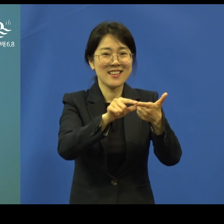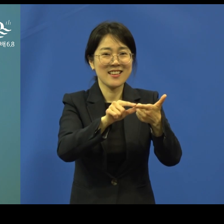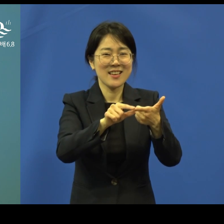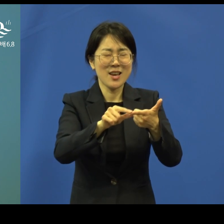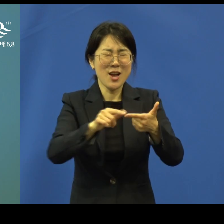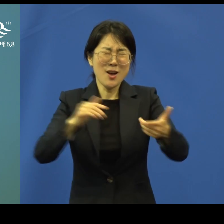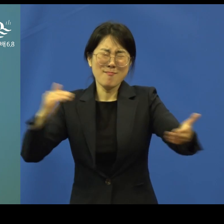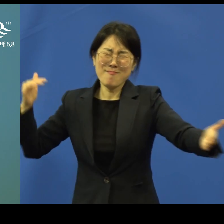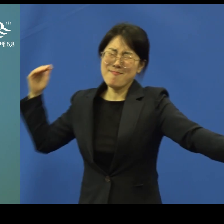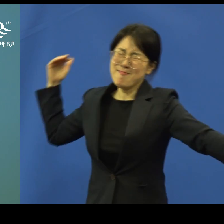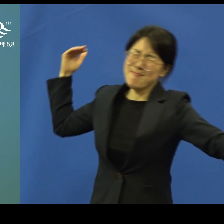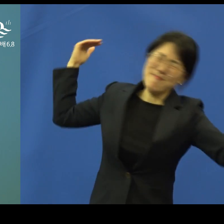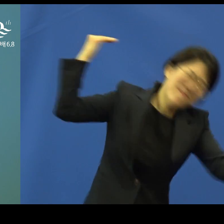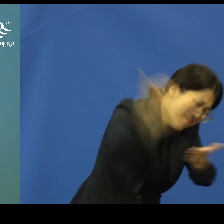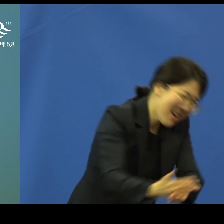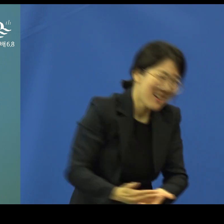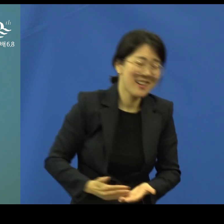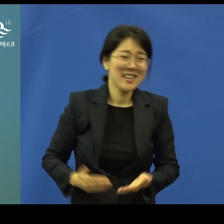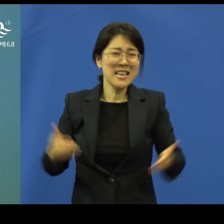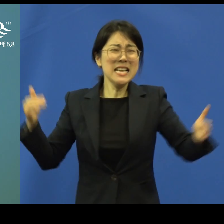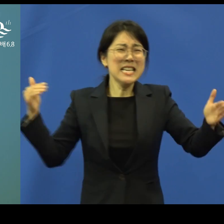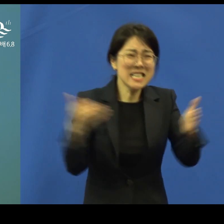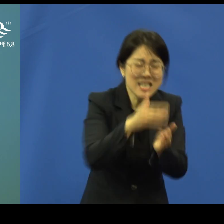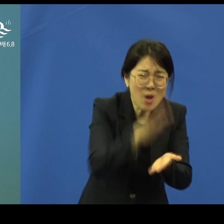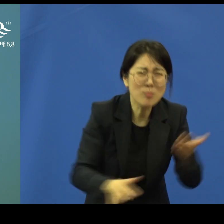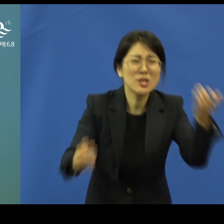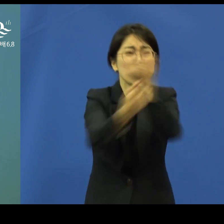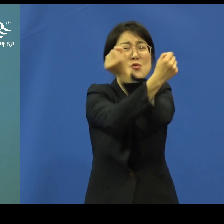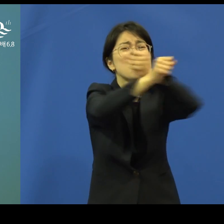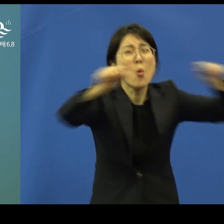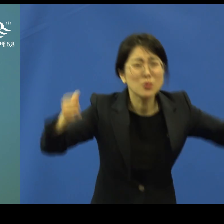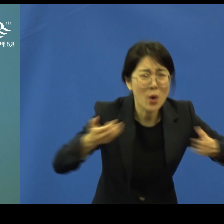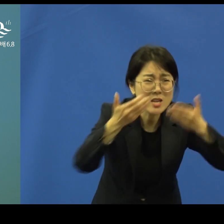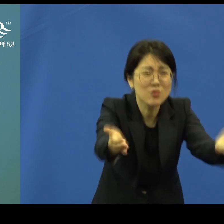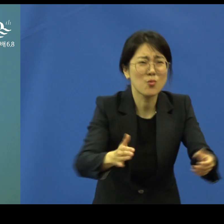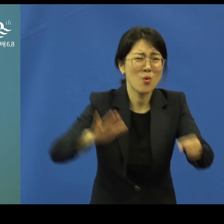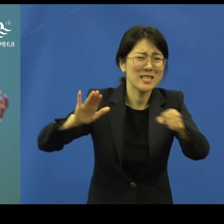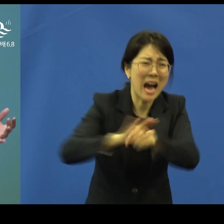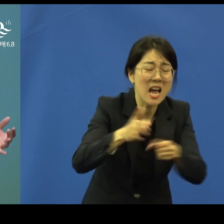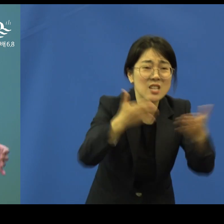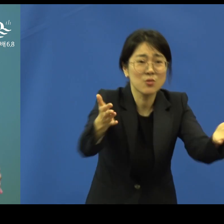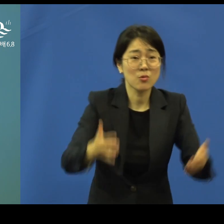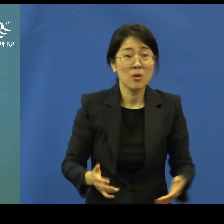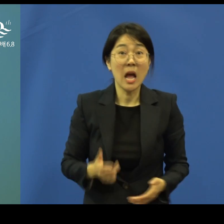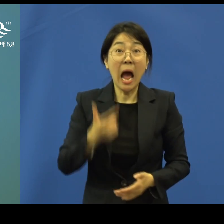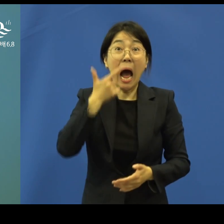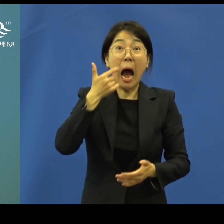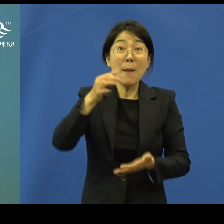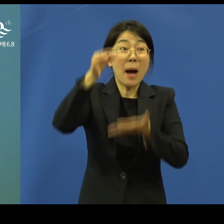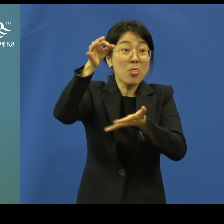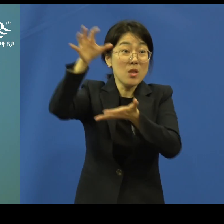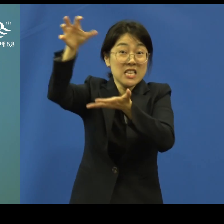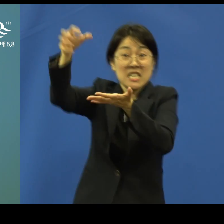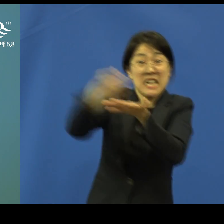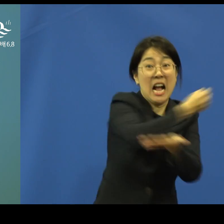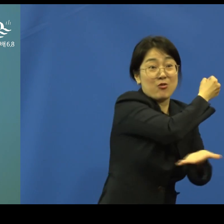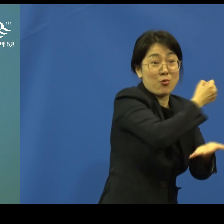탕부야. 무분별하게 그 모든 걸 탕질해버린 그 아들을 향하여 잔치를 열어주는 그 아버지는 미친